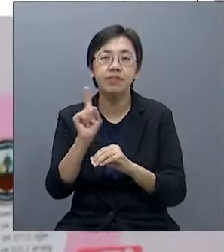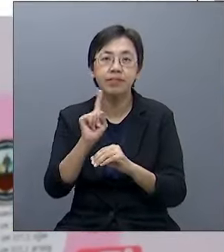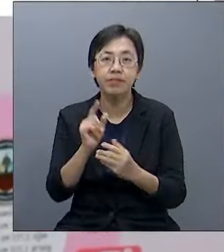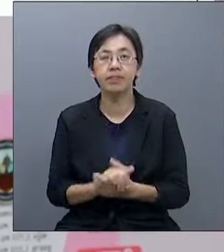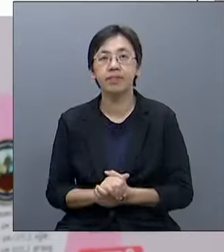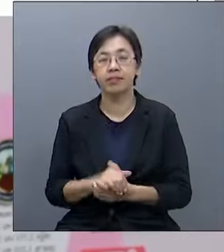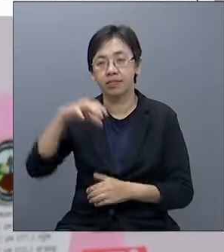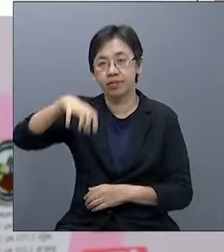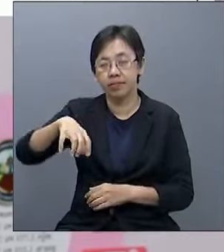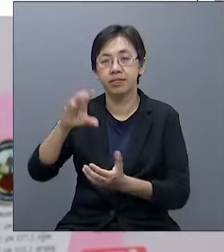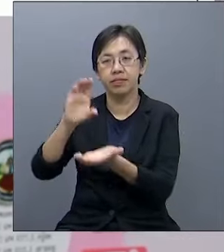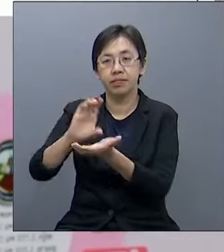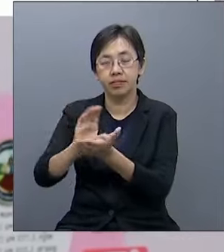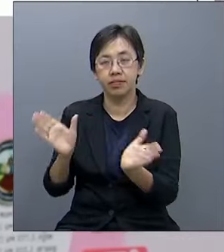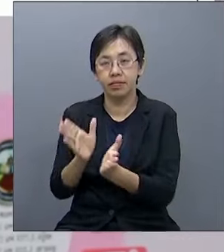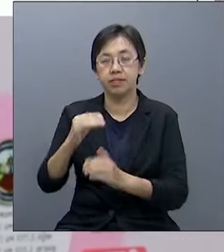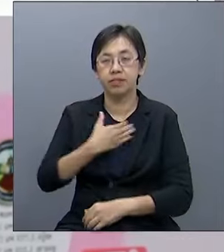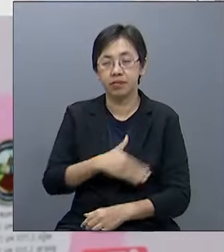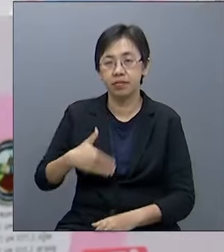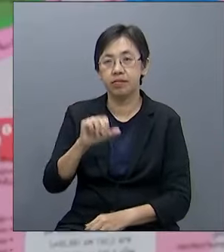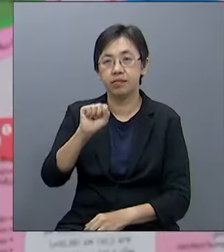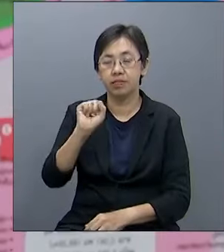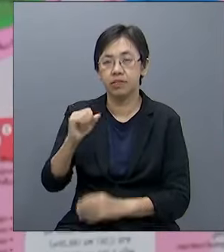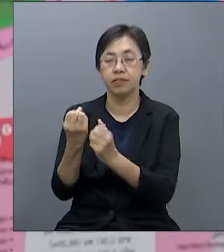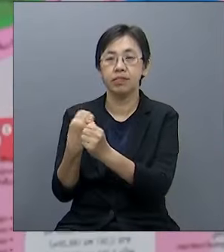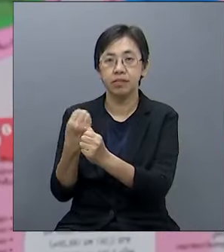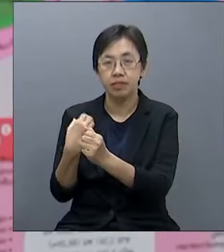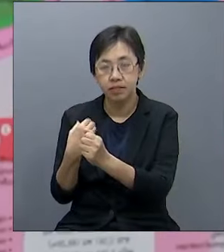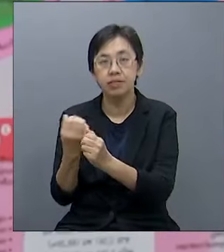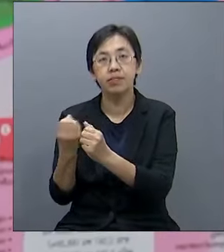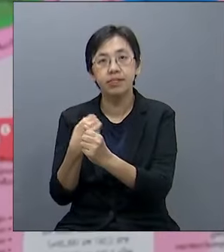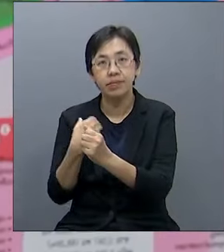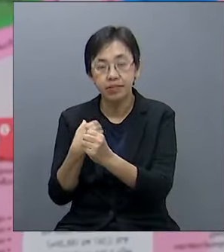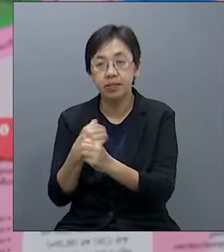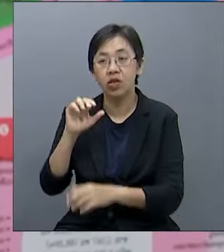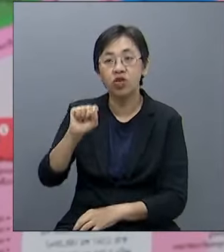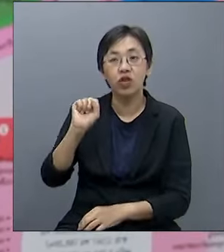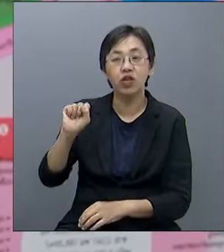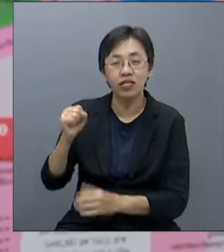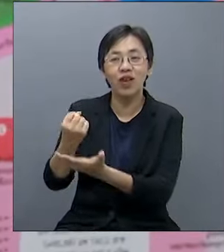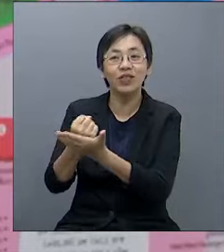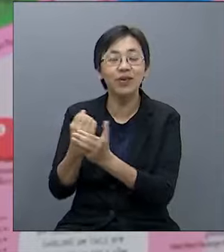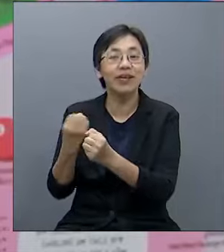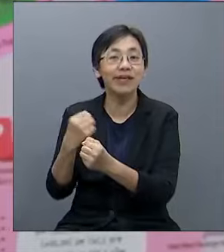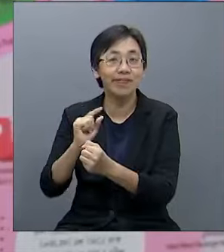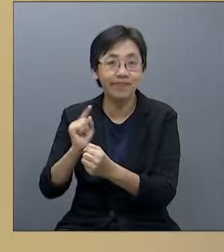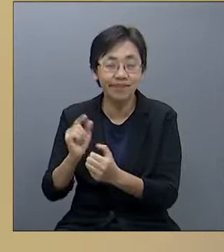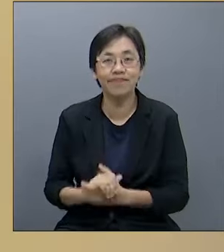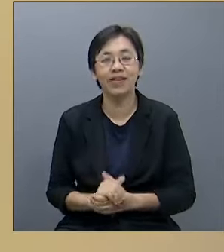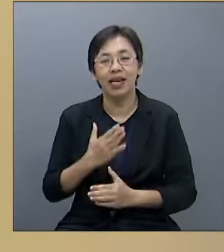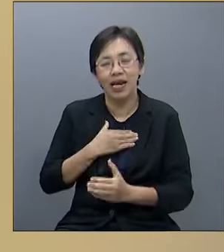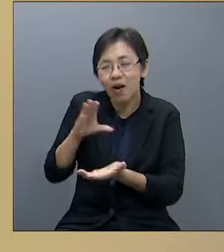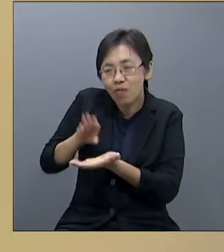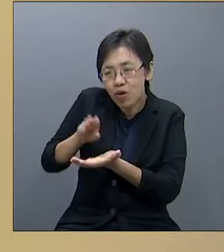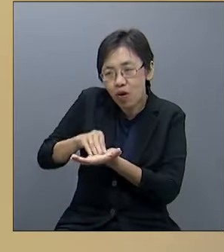สำนักงานกองทุนสนับสนุนการสร้างเสริมสุขภาพนะคะสิ่งที่เราได้จากสำนักงานสสส.นะคะก็คือเราได้ข้อมูลที่เป็